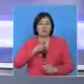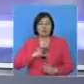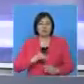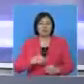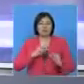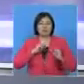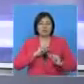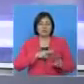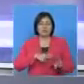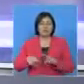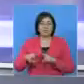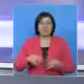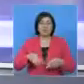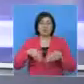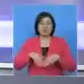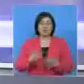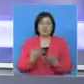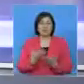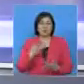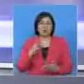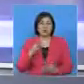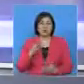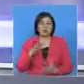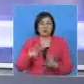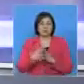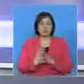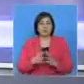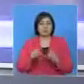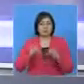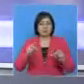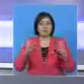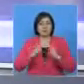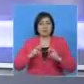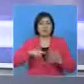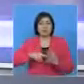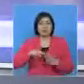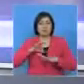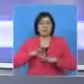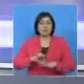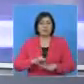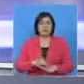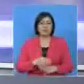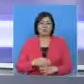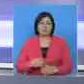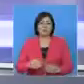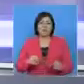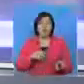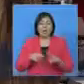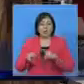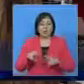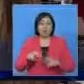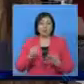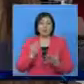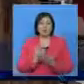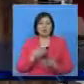қызметін бақылау туралы талқылады. Олардың Көкжиде нысанда әсерін зерттеу мақсатында өткен жылы ведомстваралық комиссия құрылды.